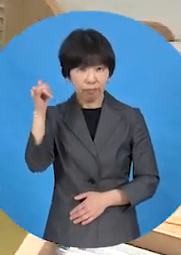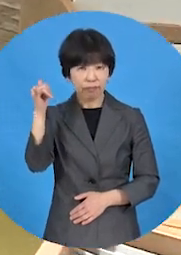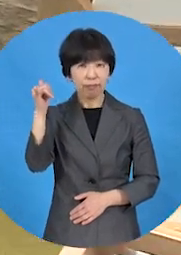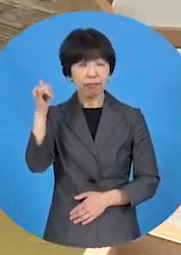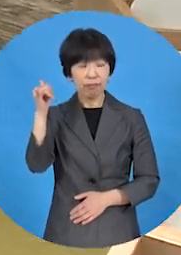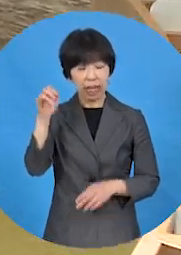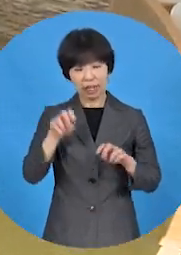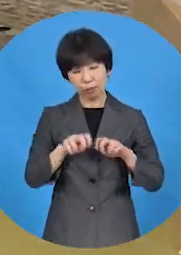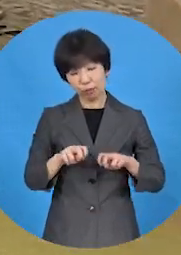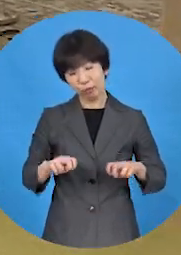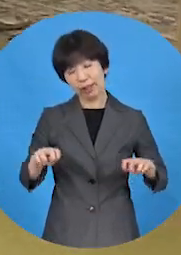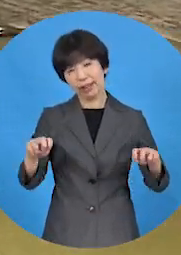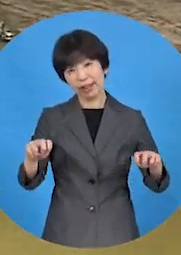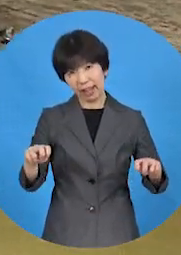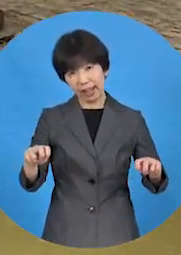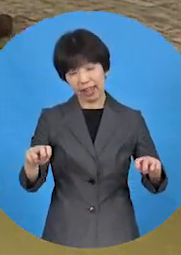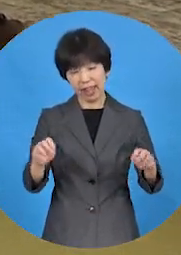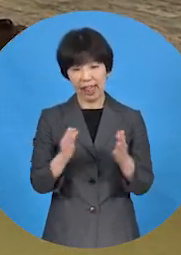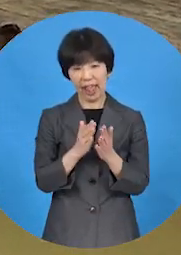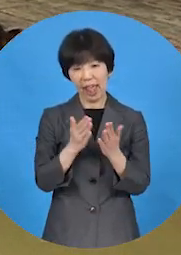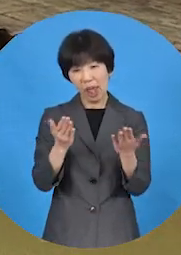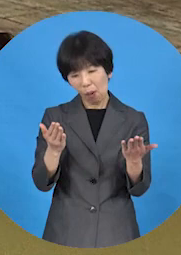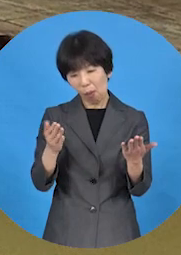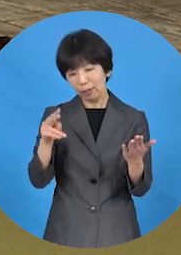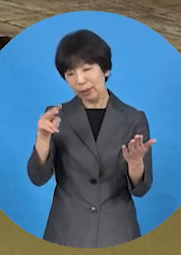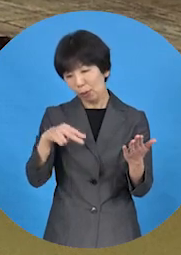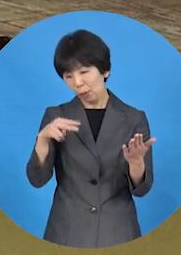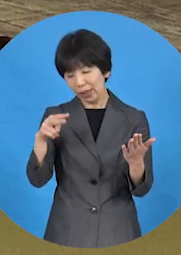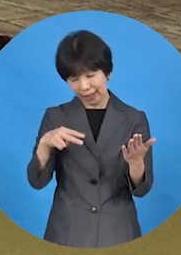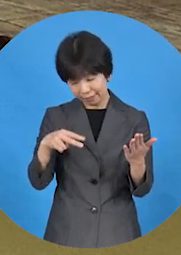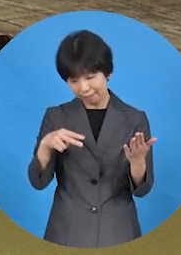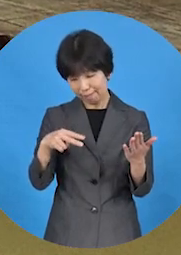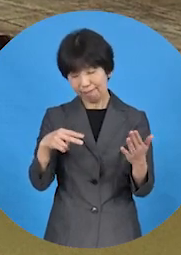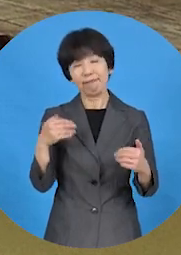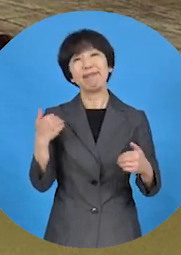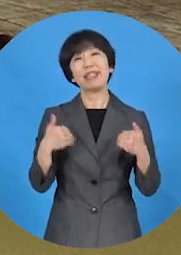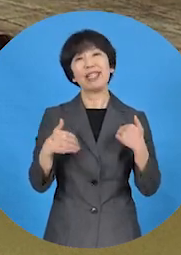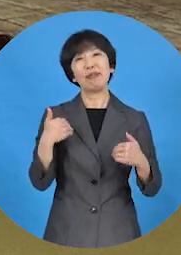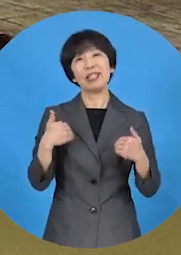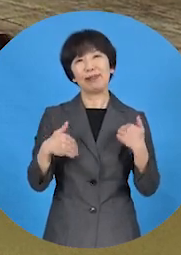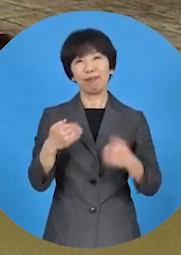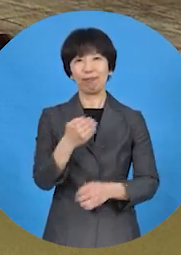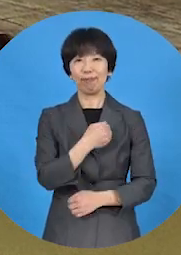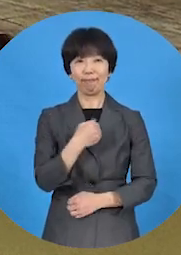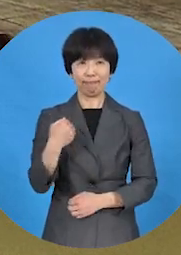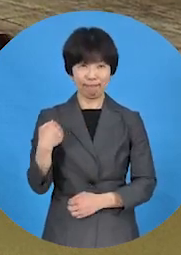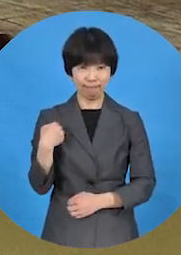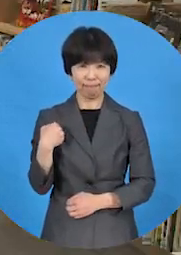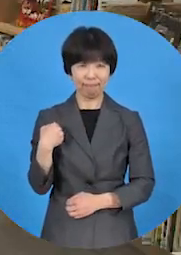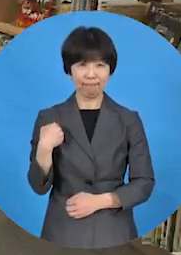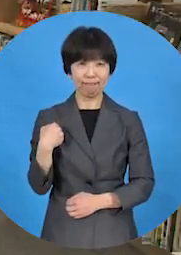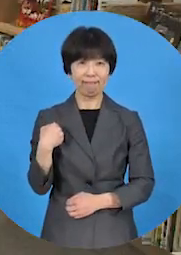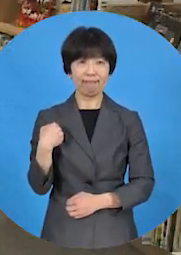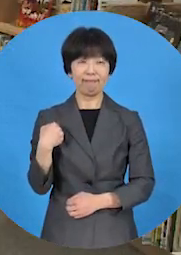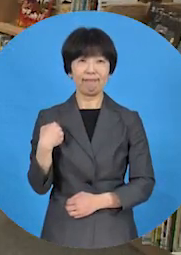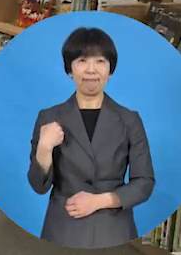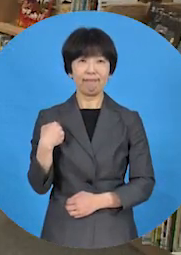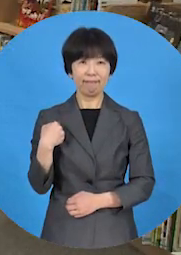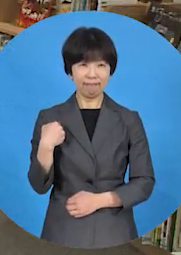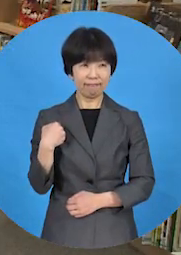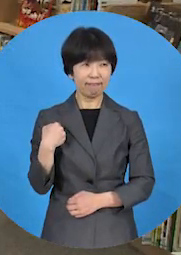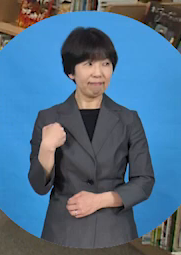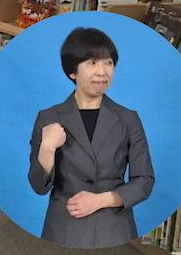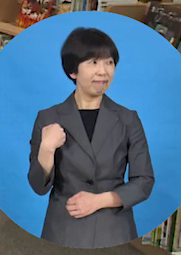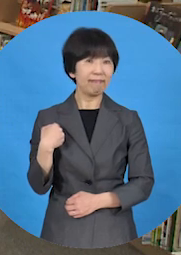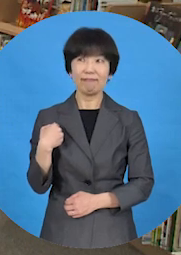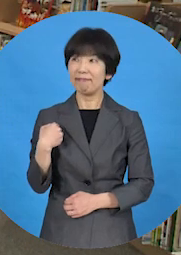で、くつろげるような形で紙芝居であったりだとか絵本を楽しんでもらう、そういうスペースになっています。 周りを見